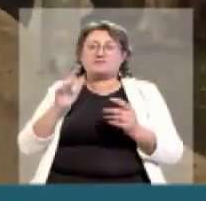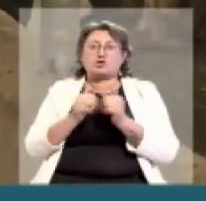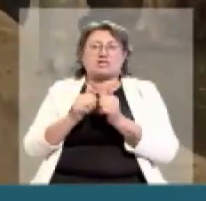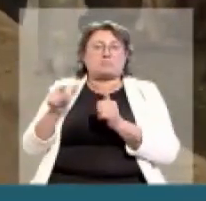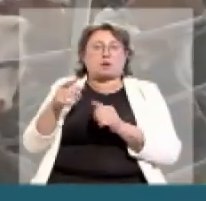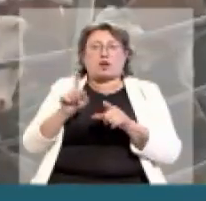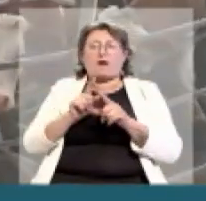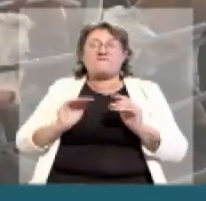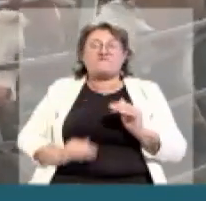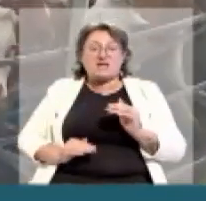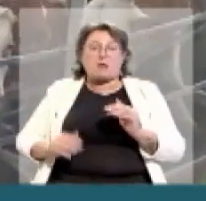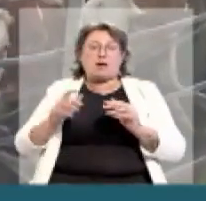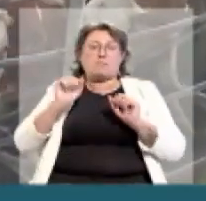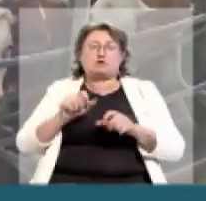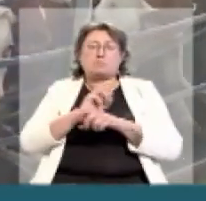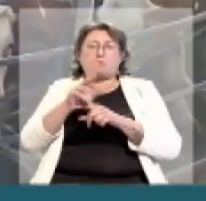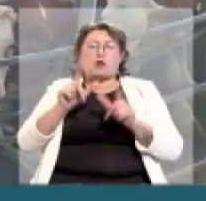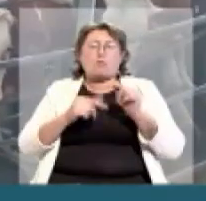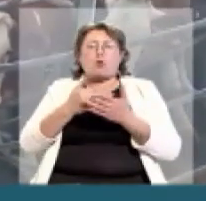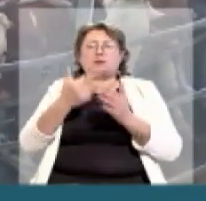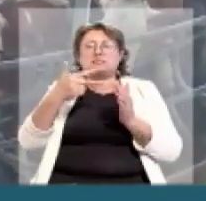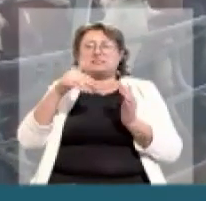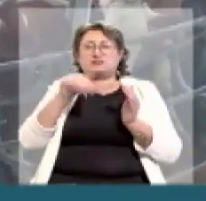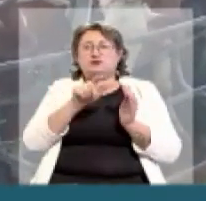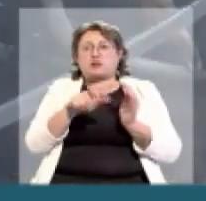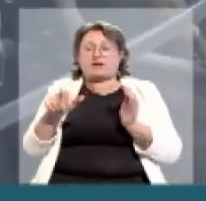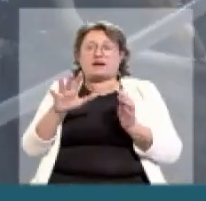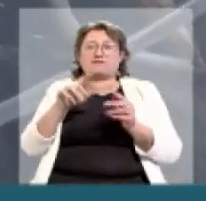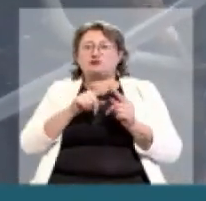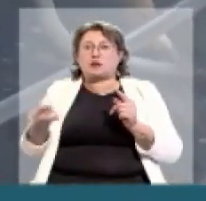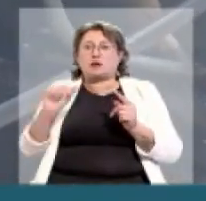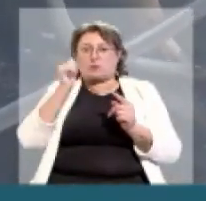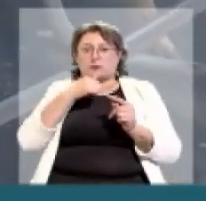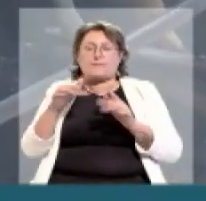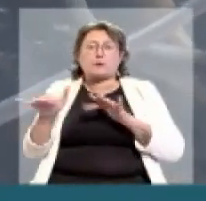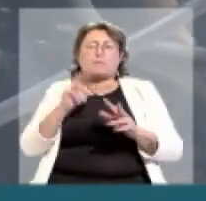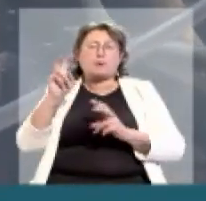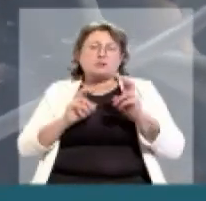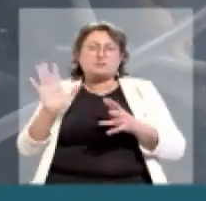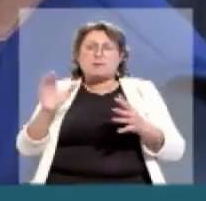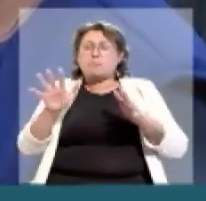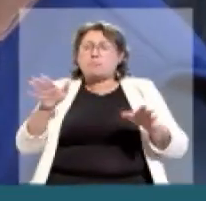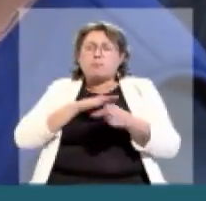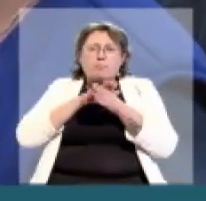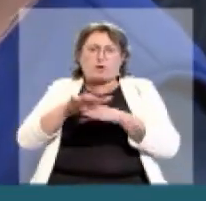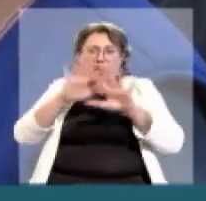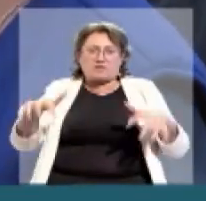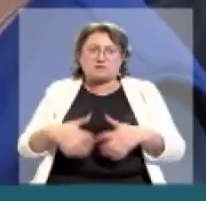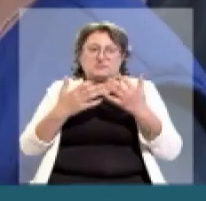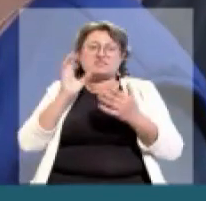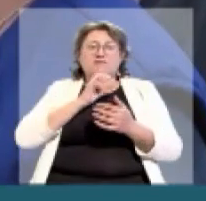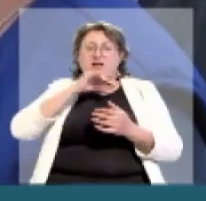регионе. Такая ферма способна обеспечить молоком около 30 тысяч человек в течение года. Процесс производства полностью автоматизирован.